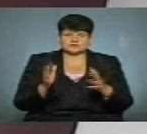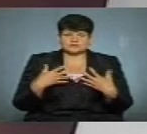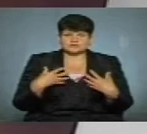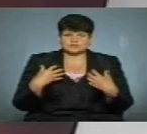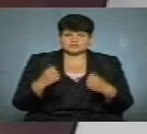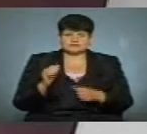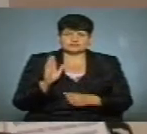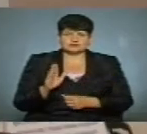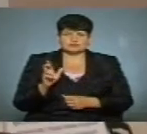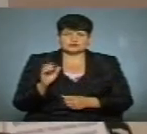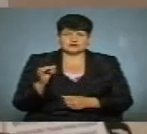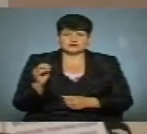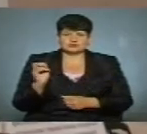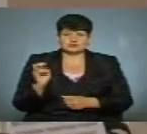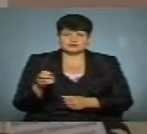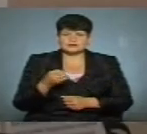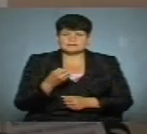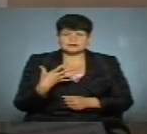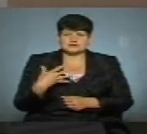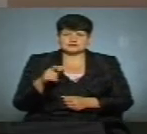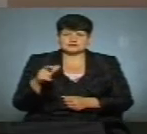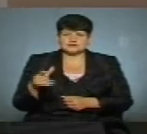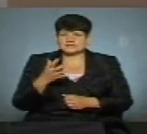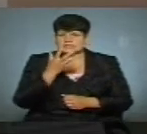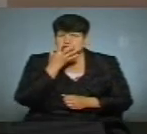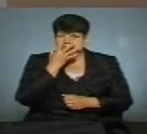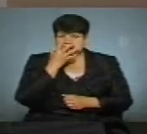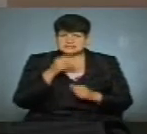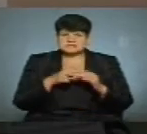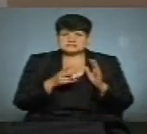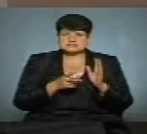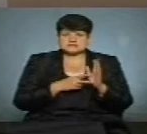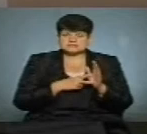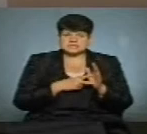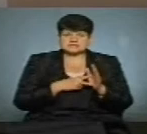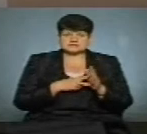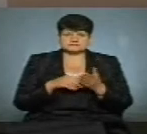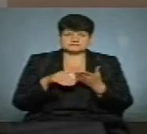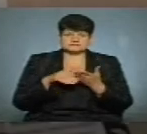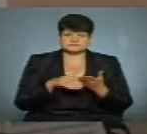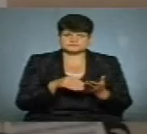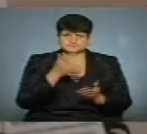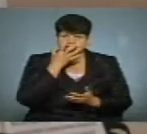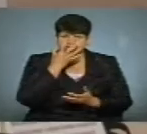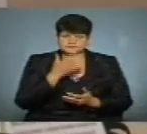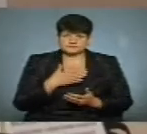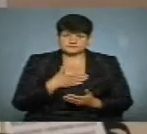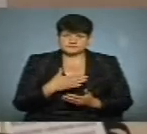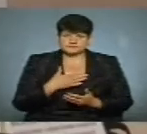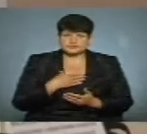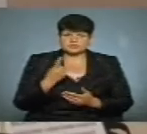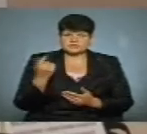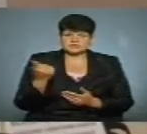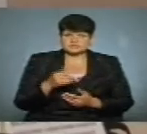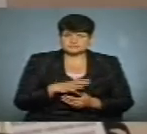Богайчук. 15 чоловік на кисневій масі, 17 на кисневих концентраторах. Тобто, якщо ще тиждень